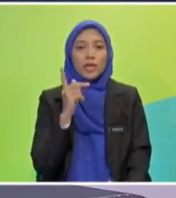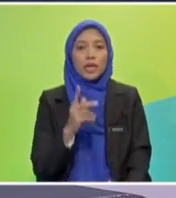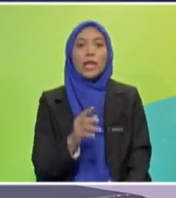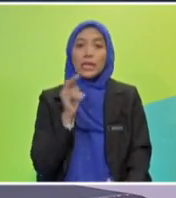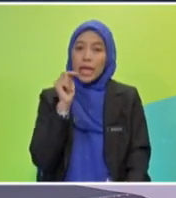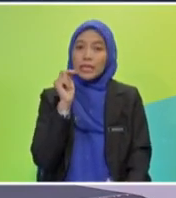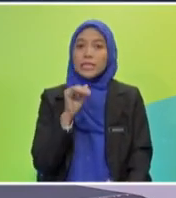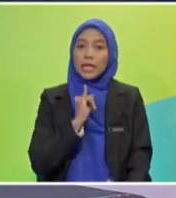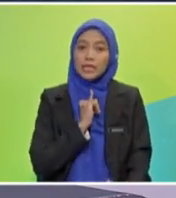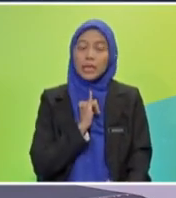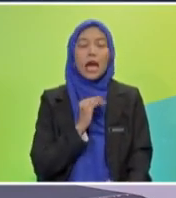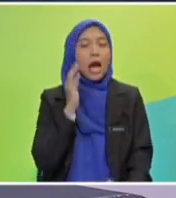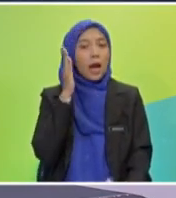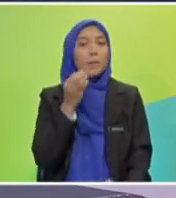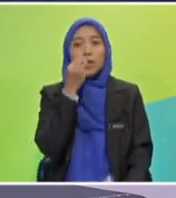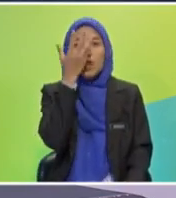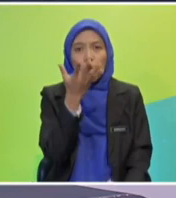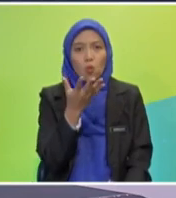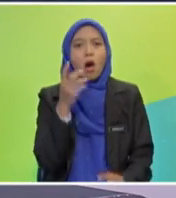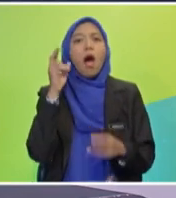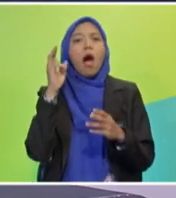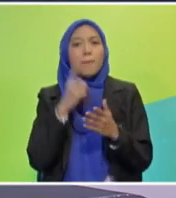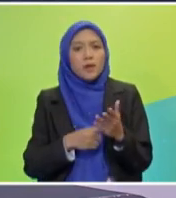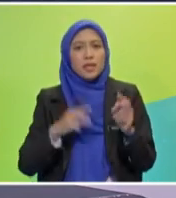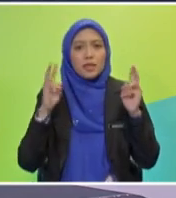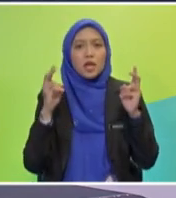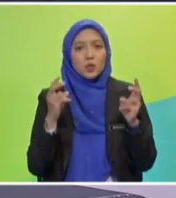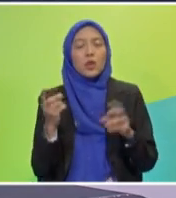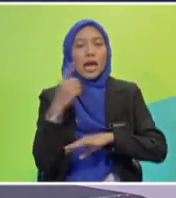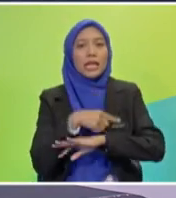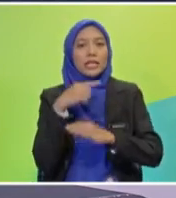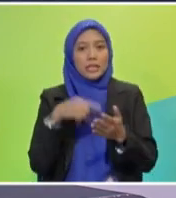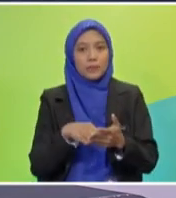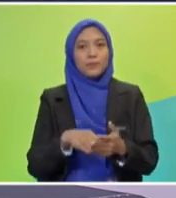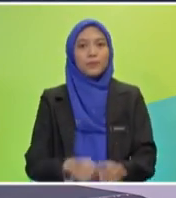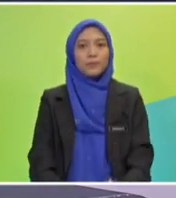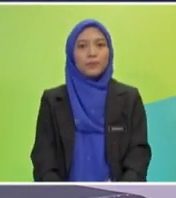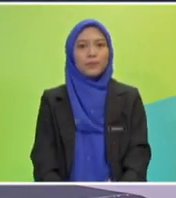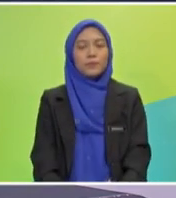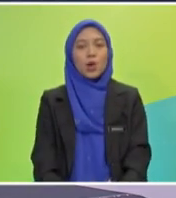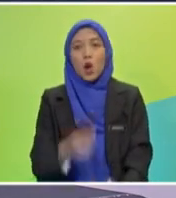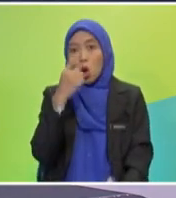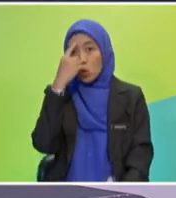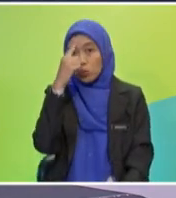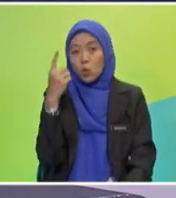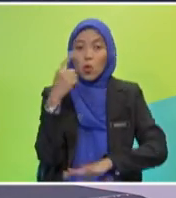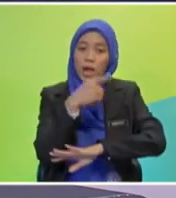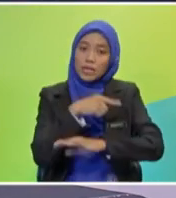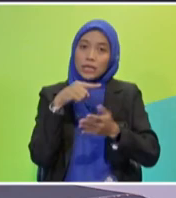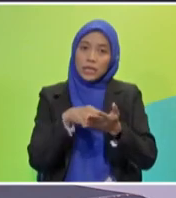tajuk kita pada hari ini ya Mira. Baiklah. Pada hari ini, tajuk aktiviti kita